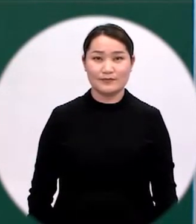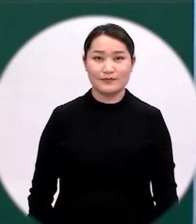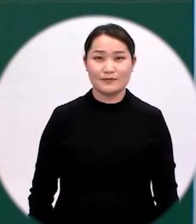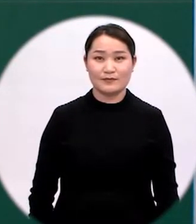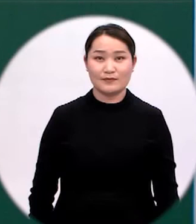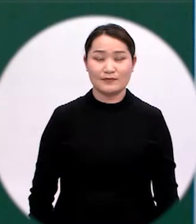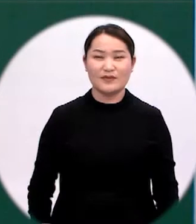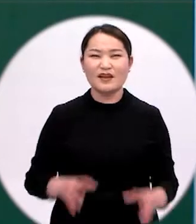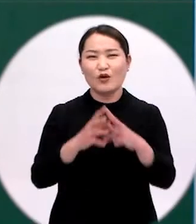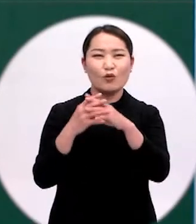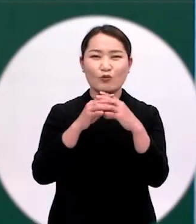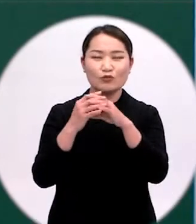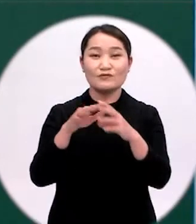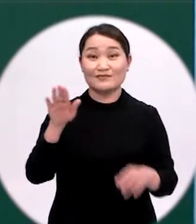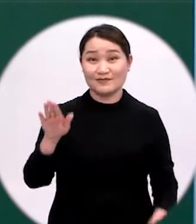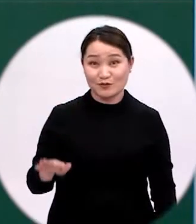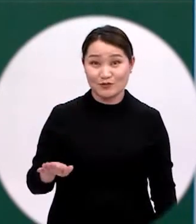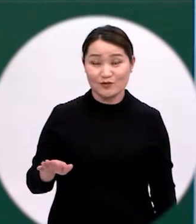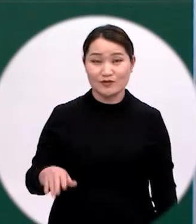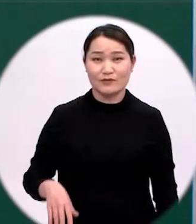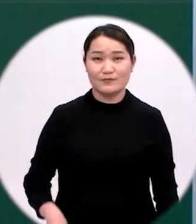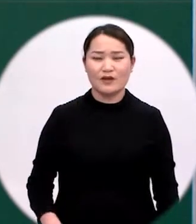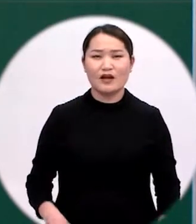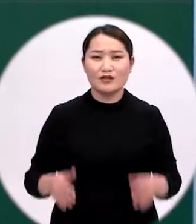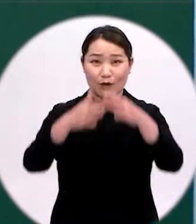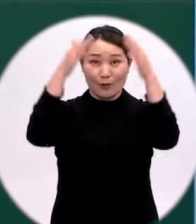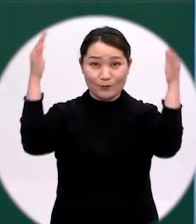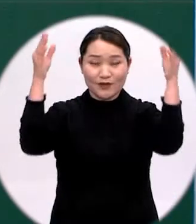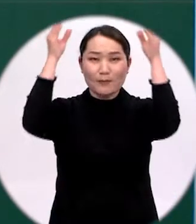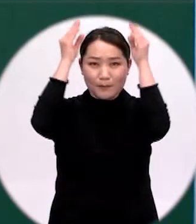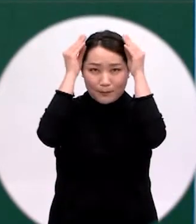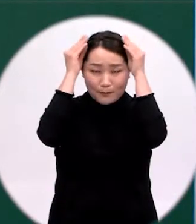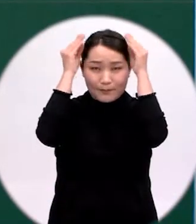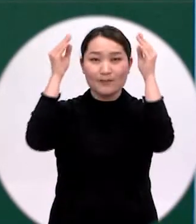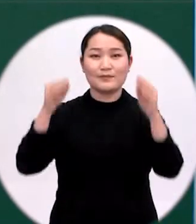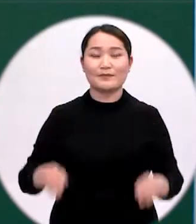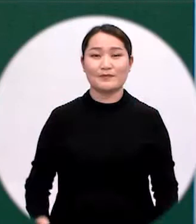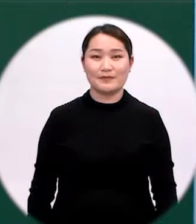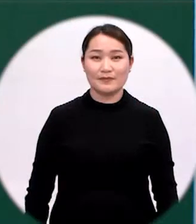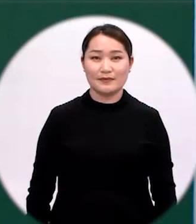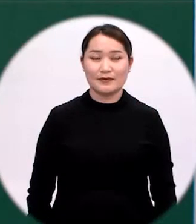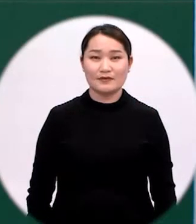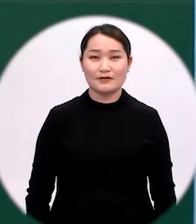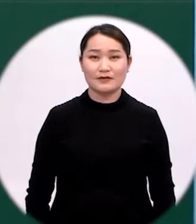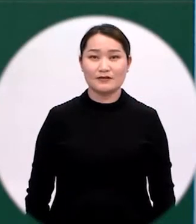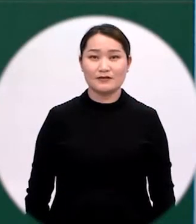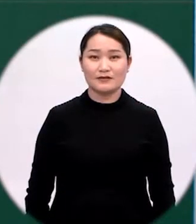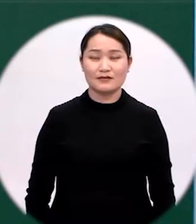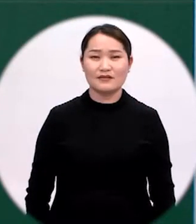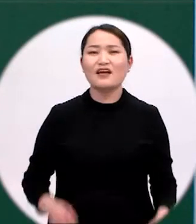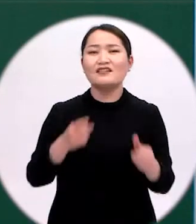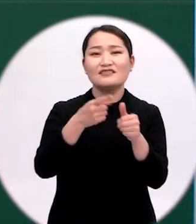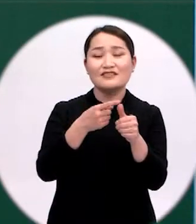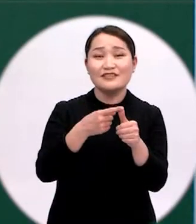гэж сахилгагүй бичсэн жаал томдсон, өөртөө томдсон малгай өмссөн байна. За, энэ малгай нь өөрийн гэсэн